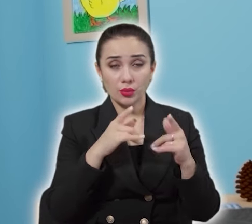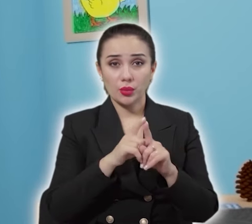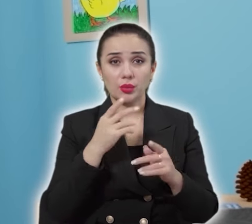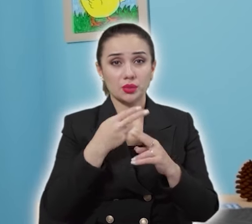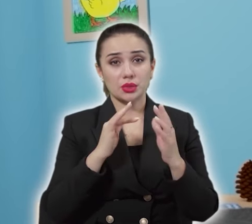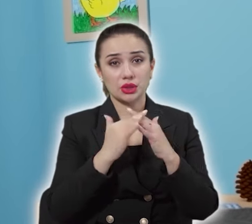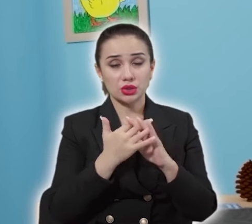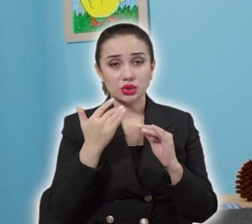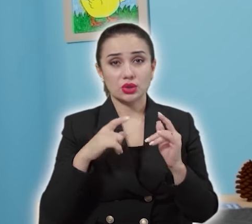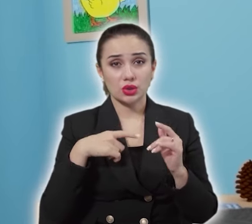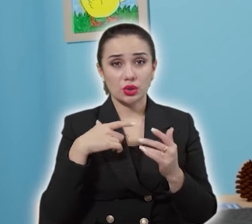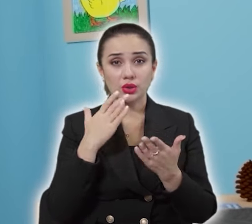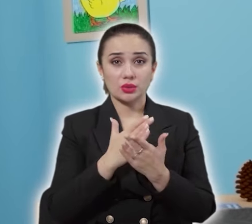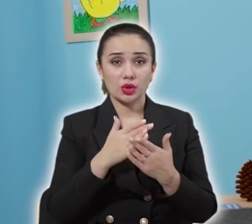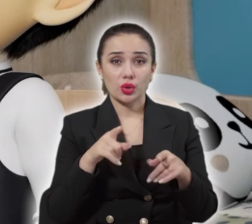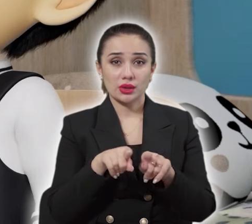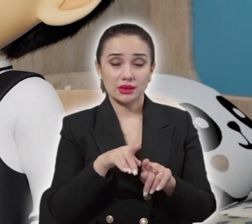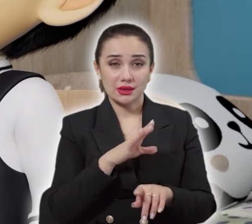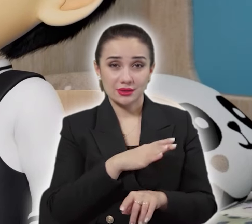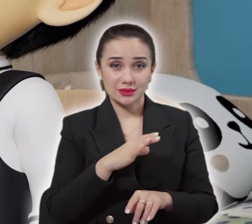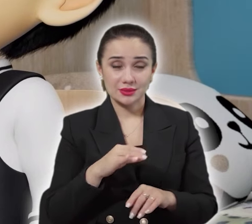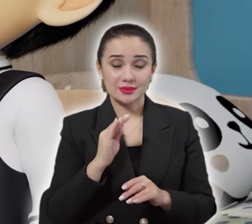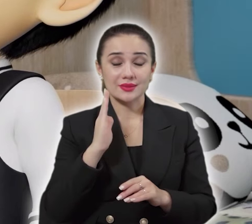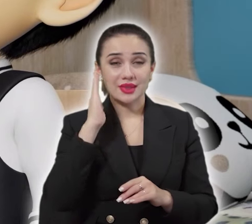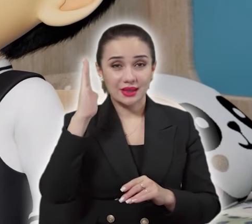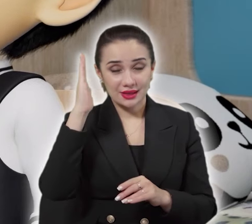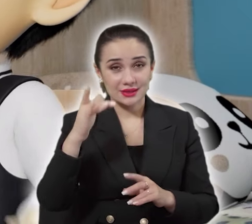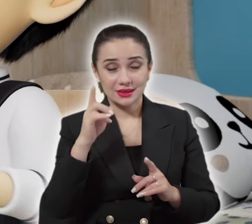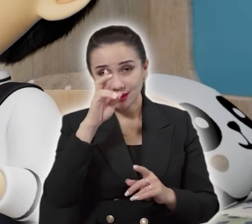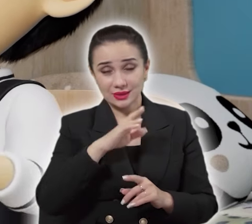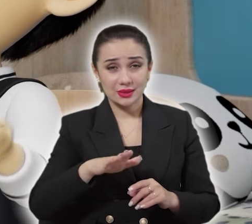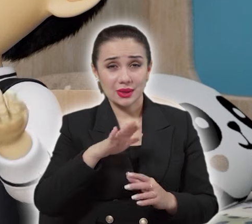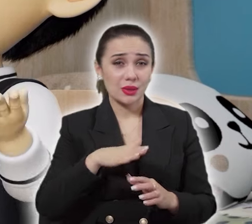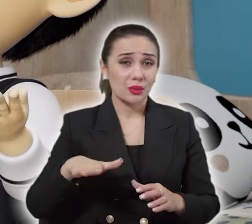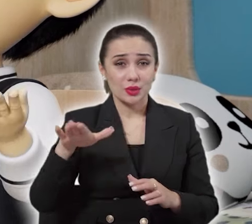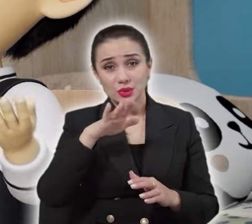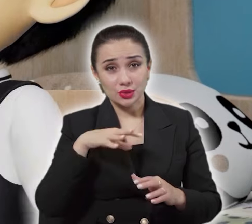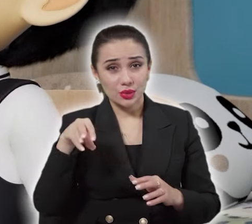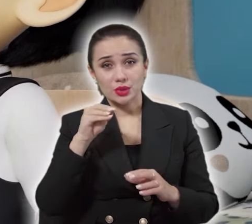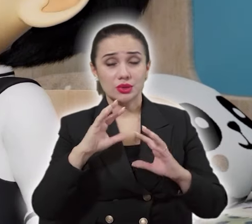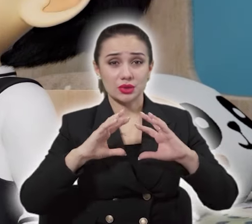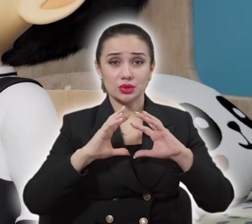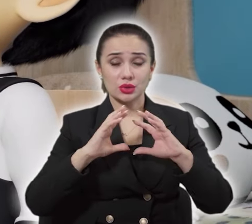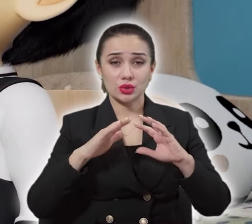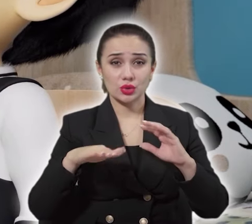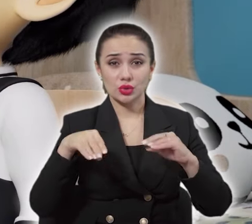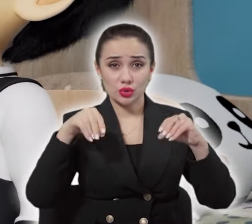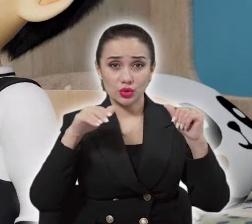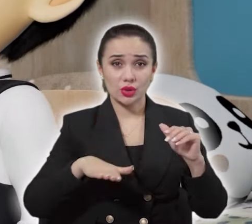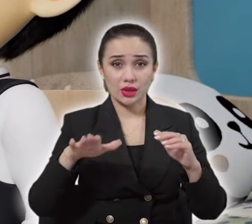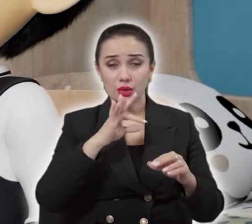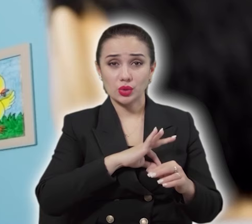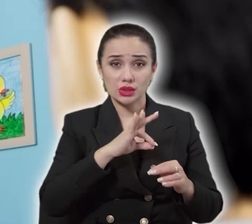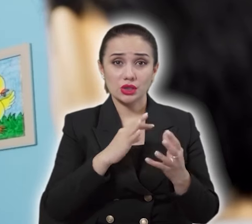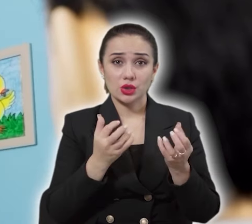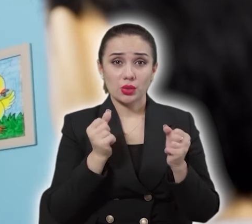bog'lar, shahar va qishloqlar bunyod etildi. Demak, kelajakda yurtimizdagi butun cho'llarni o'zlashtirib olsak